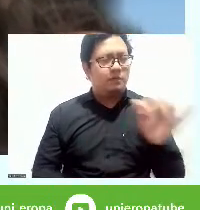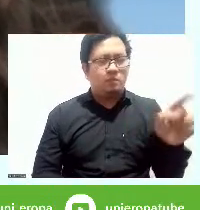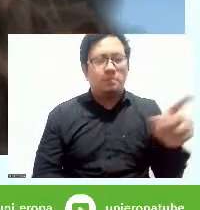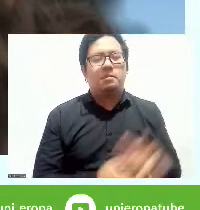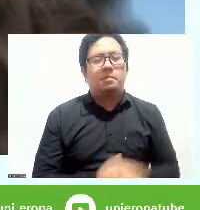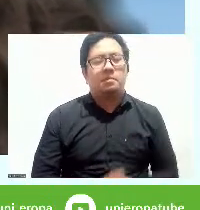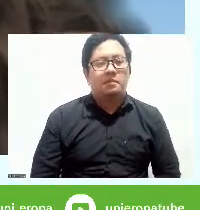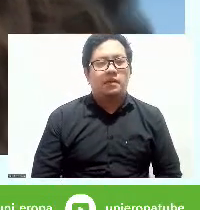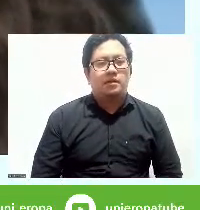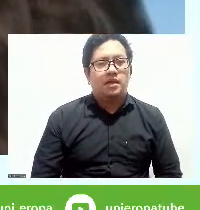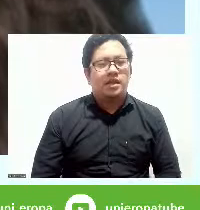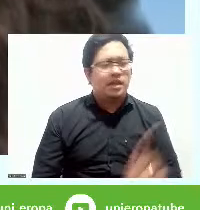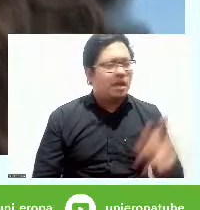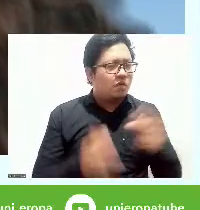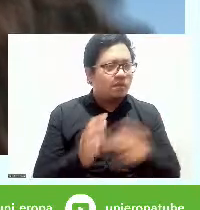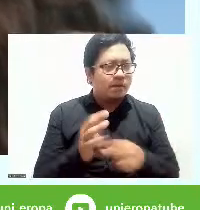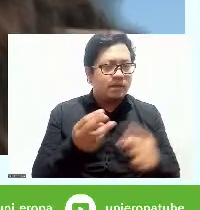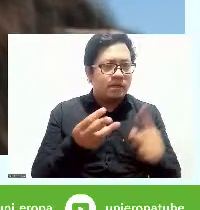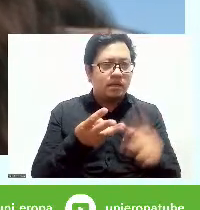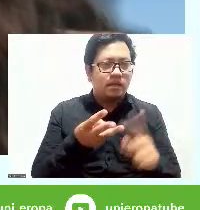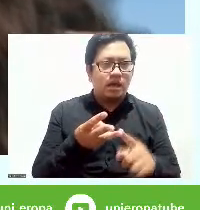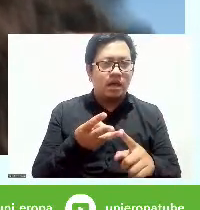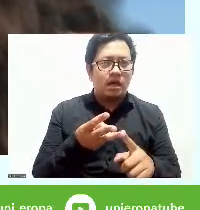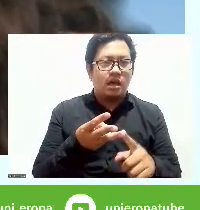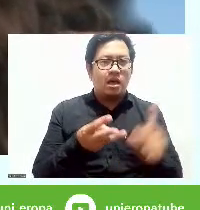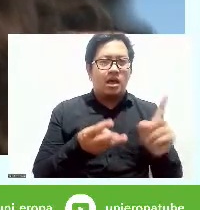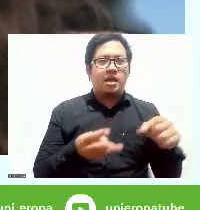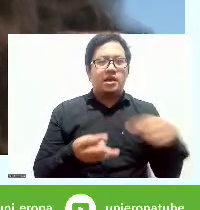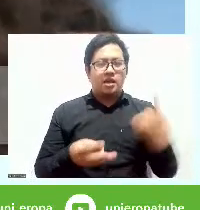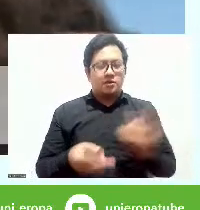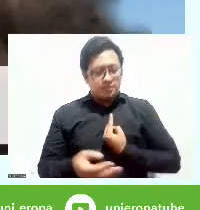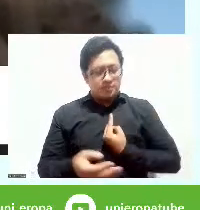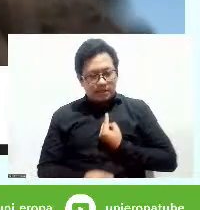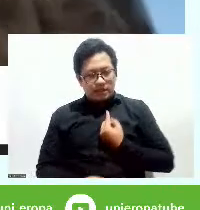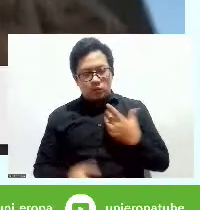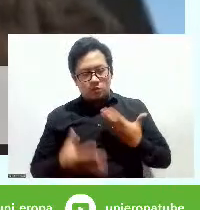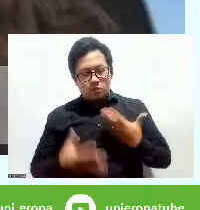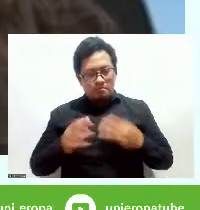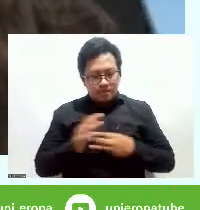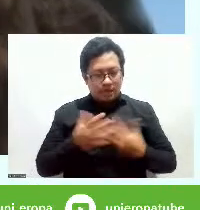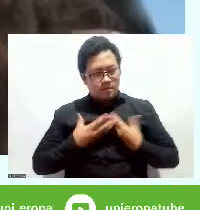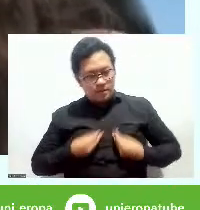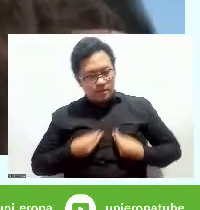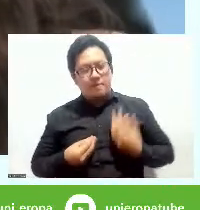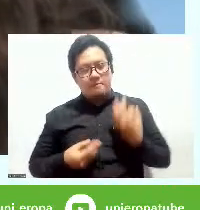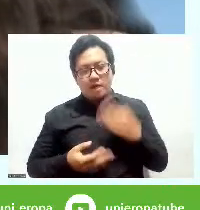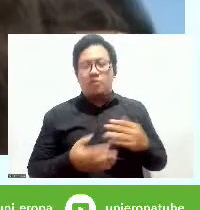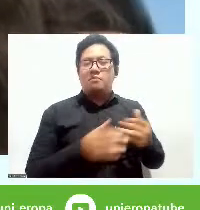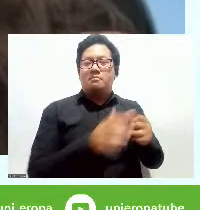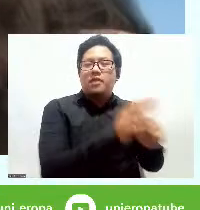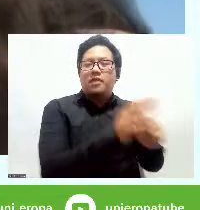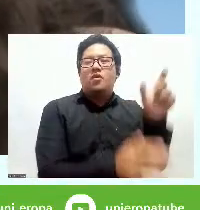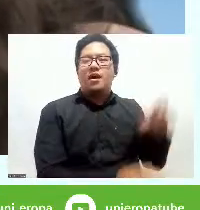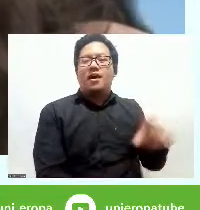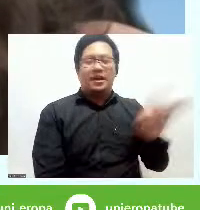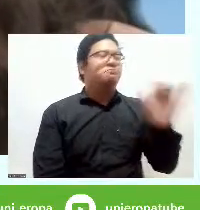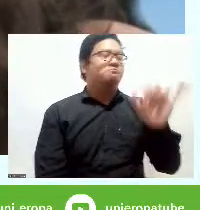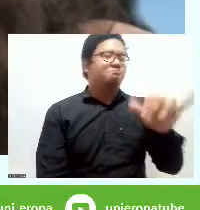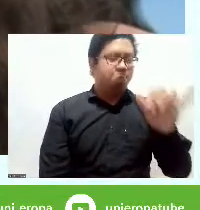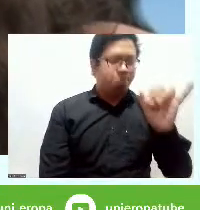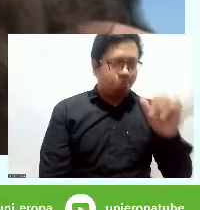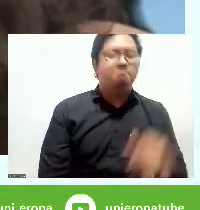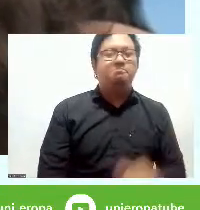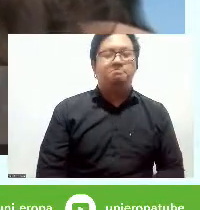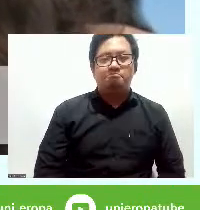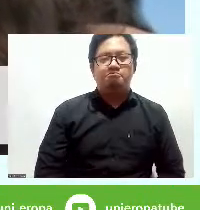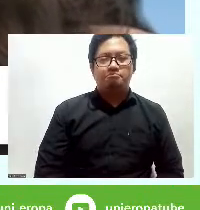koin tadi lebih baik kita introspeksi dulu baru mengkoreksi orang lain melihat Jin kalau yang tadi ada poin